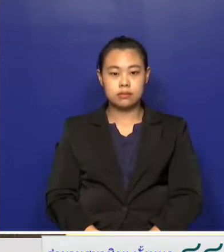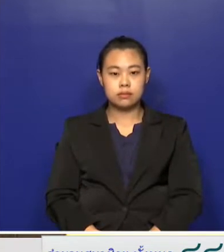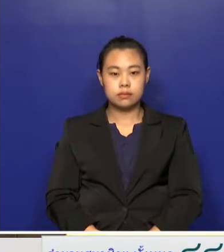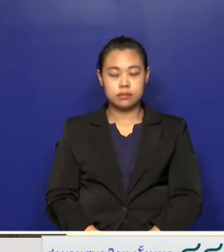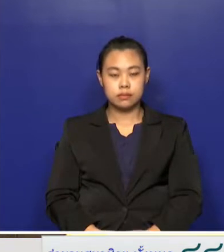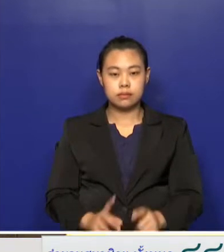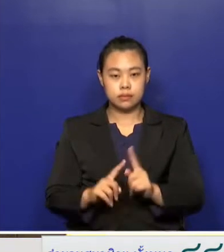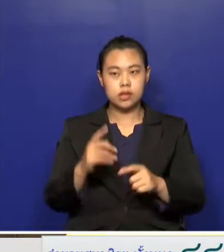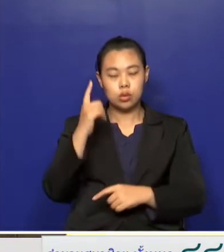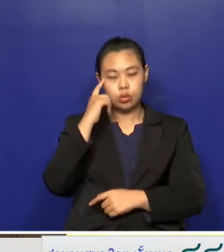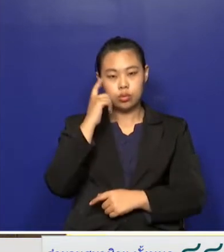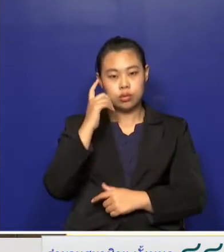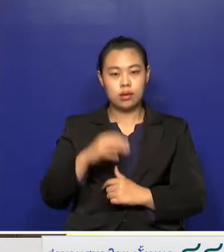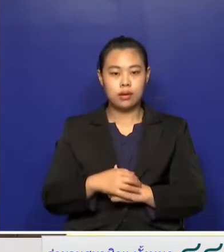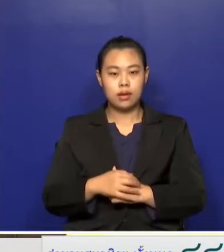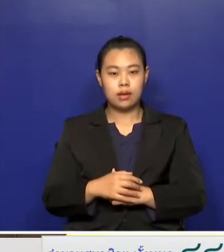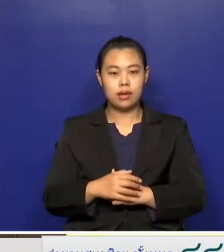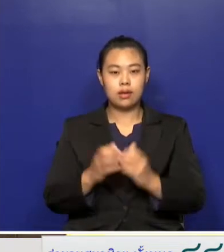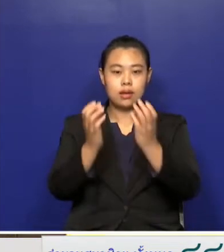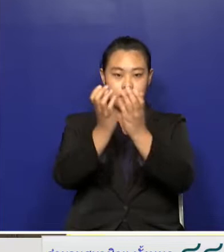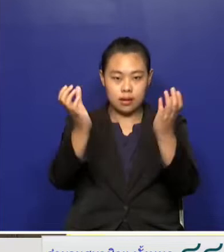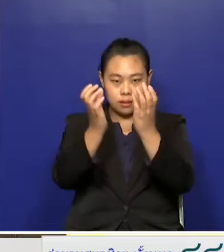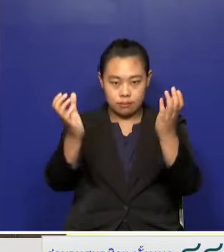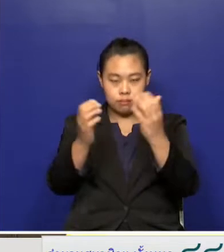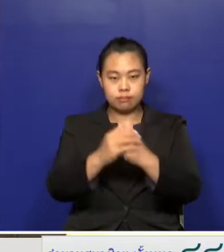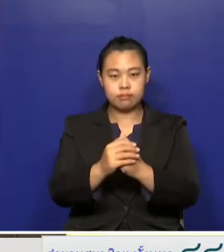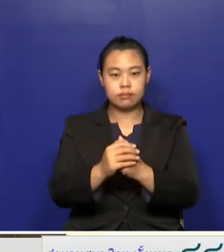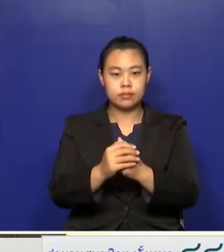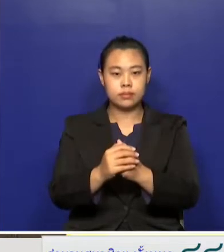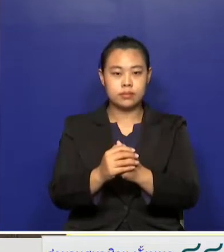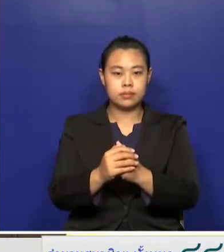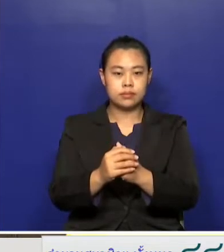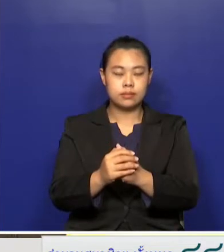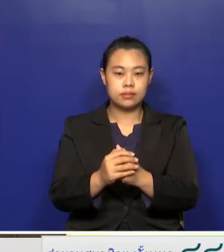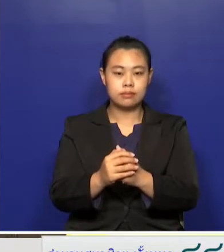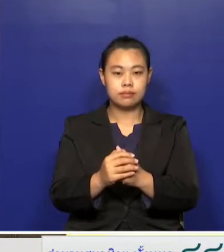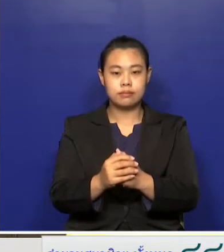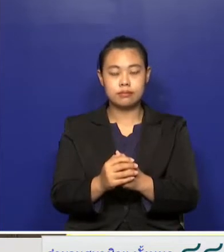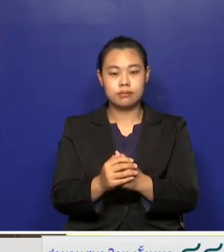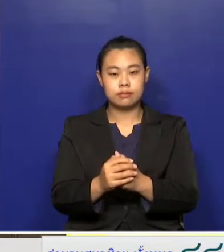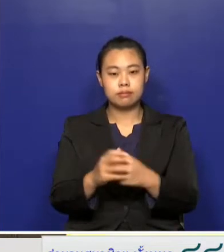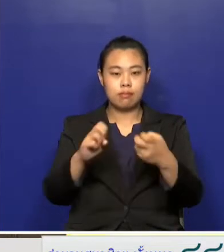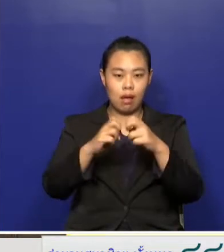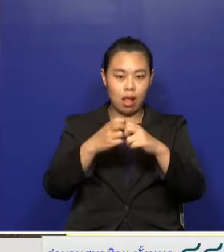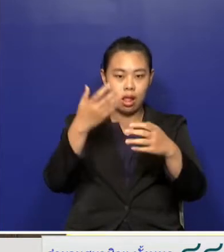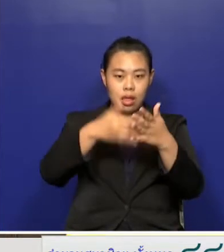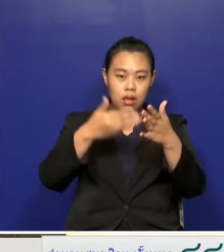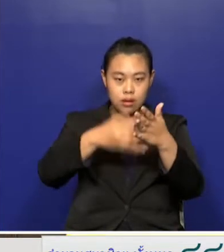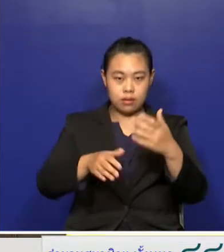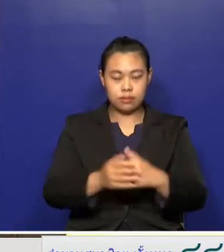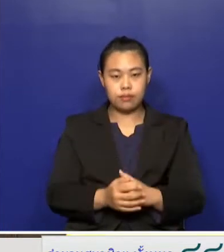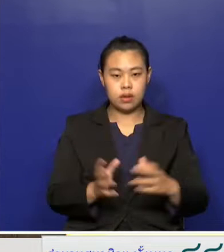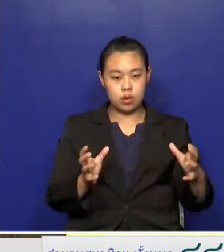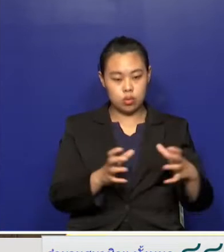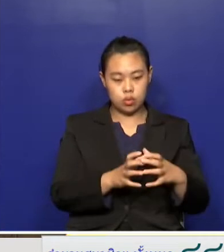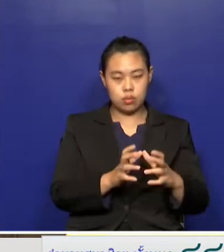ความพิกลพิการของรัฐธรรมนูญที่เกี่ยวกับเรื่องนี้นะครับก็ทำให้คณะกรรมการปฏิรูปชุดแรกนั้น